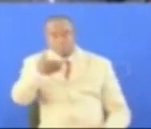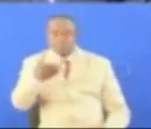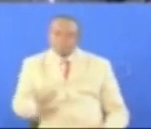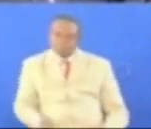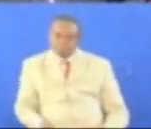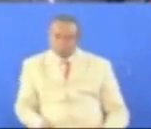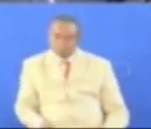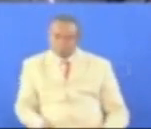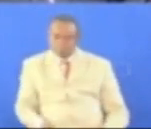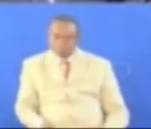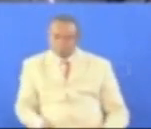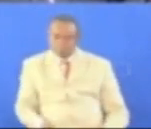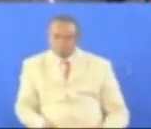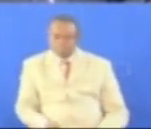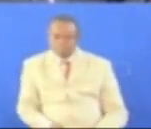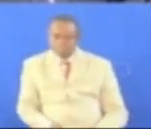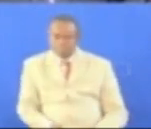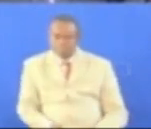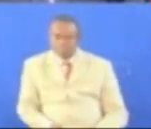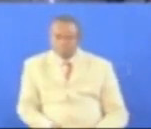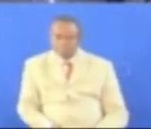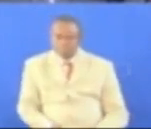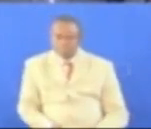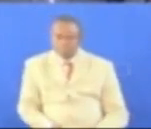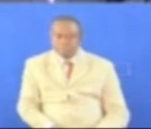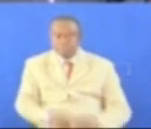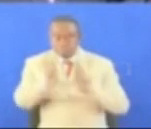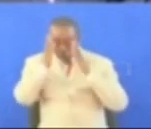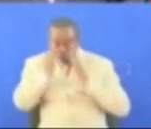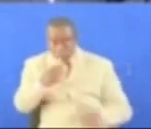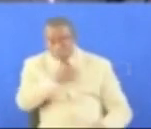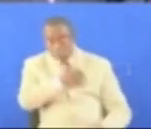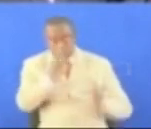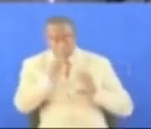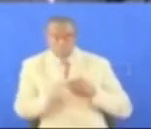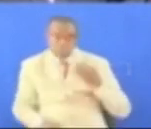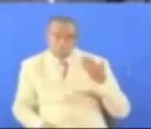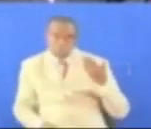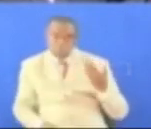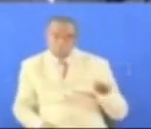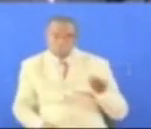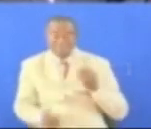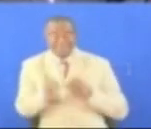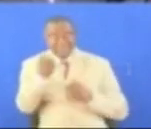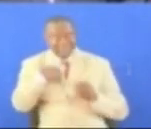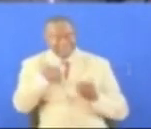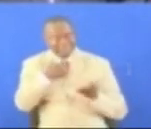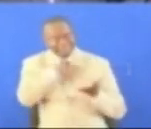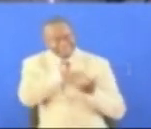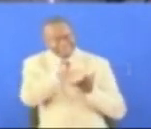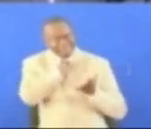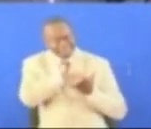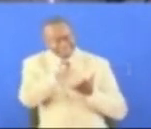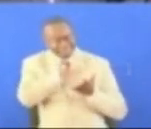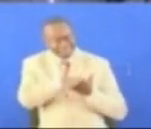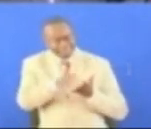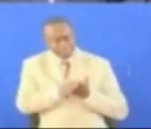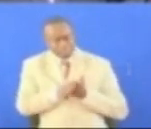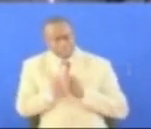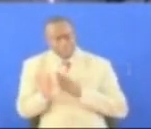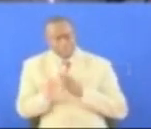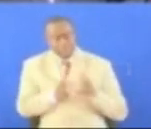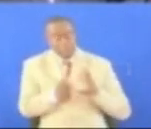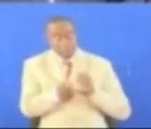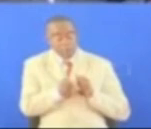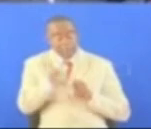vijavyo kama Watanzania na Waafrika. Mheshimiwa Waziri Mkuu ameeleza mipango ya maliasili za